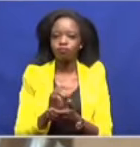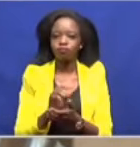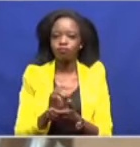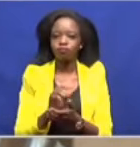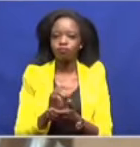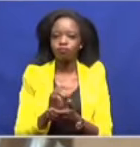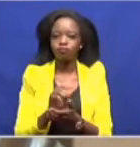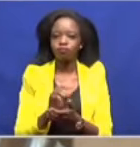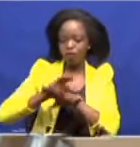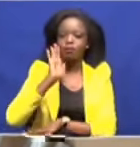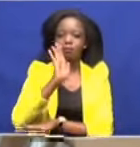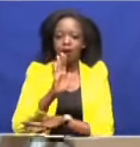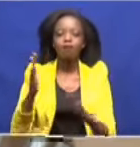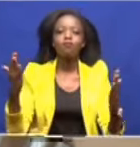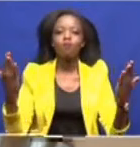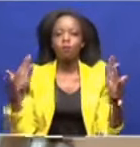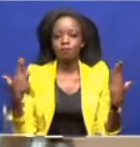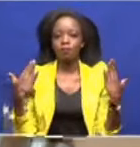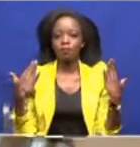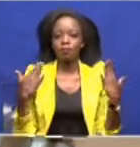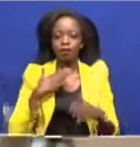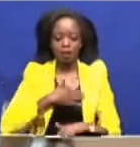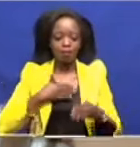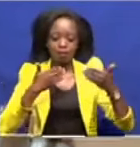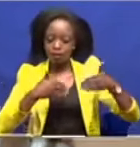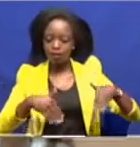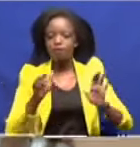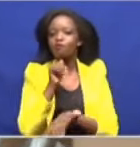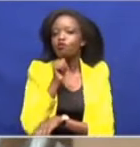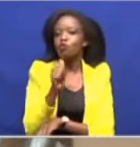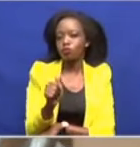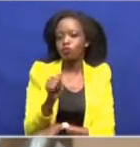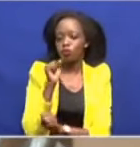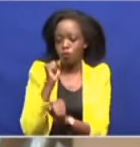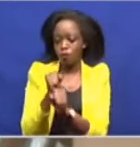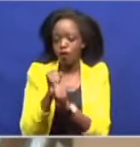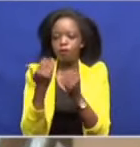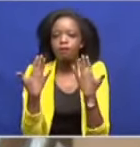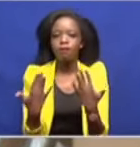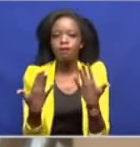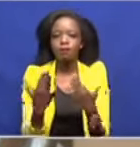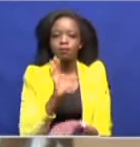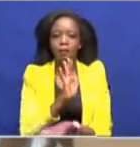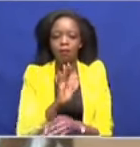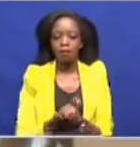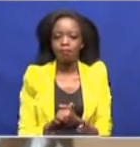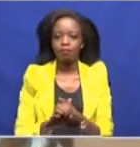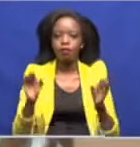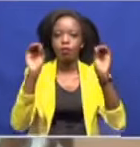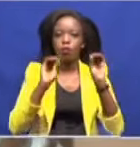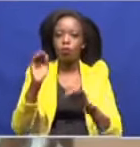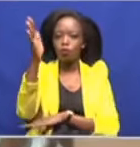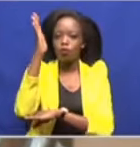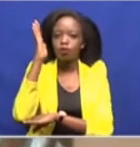wema wako ni wa milele. Usiziache kazi za mikono yako. Ee